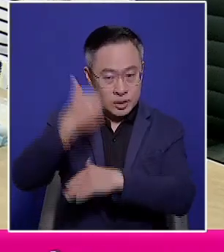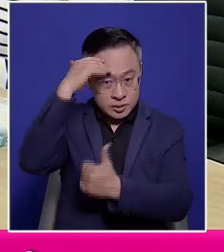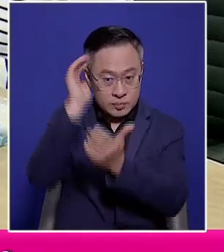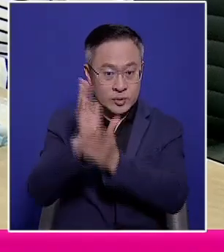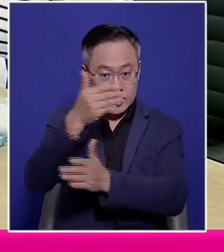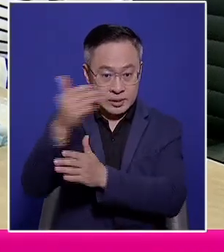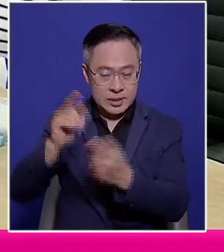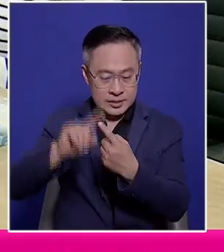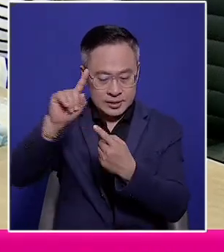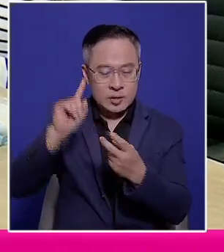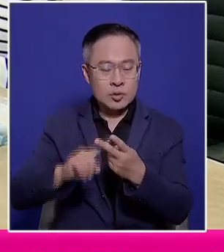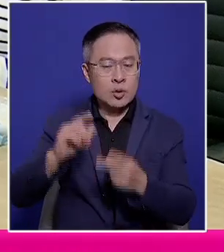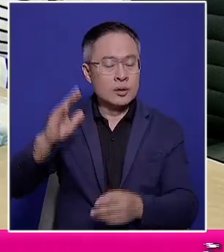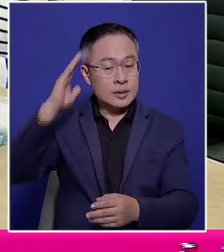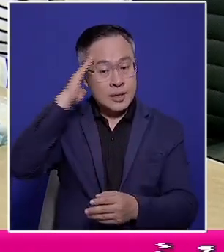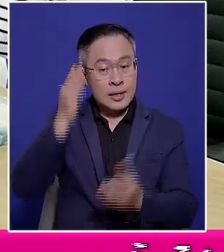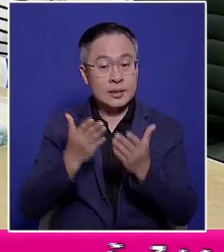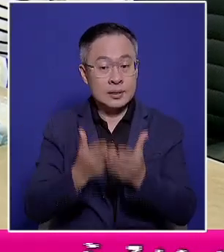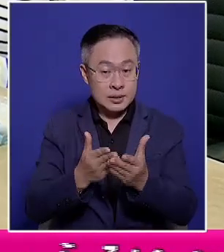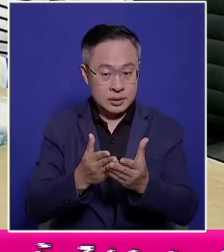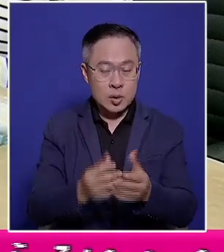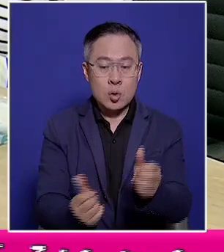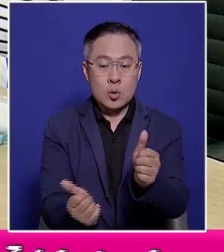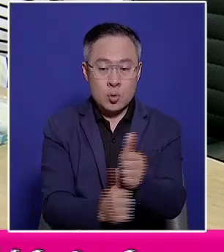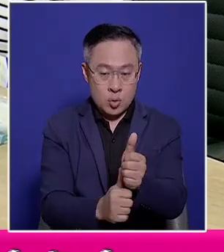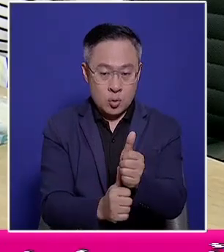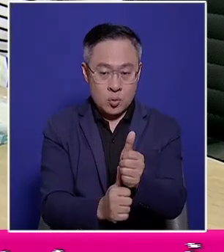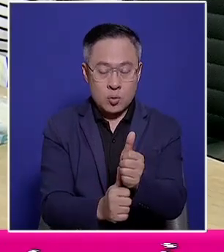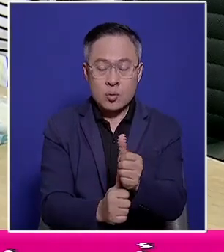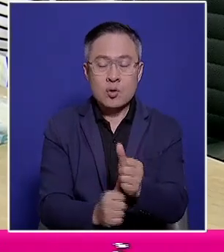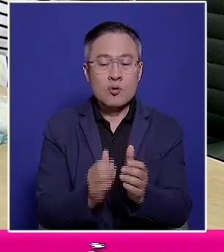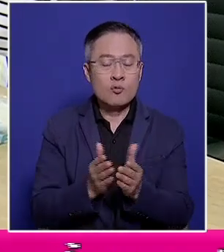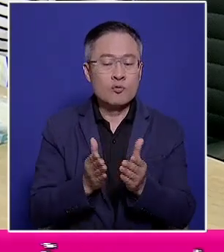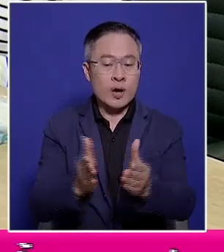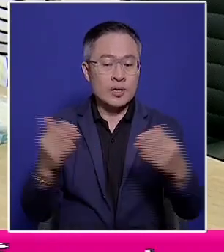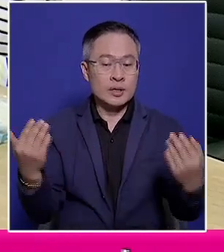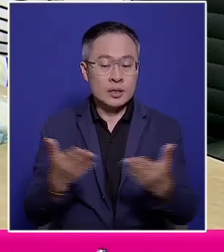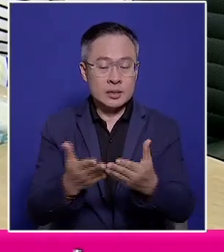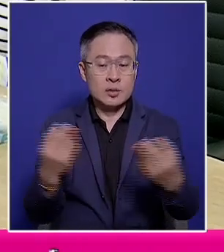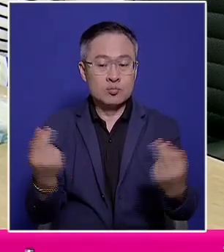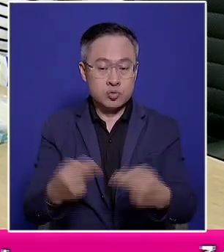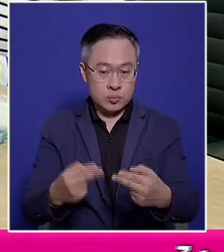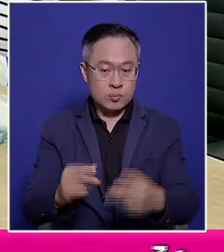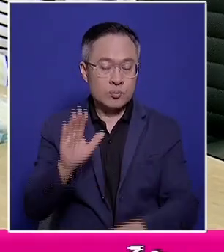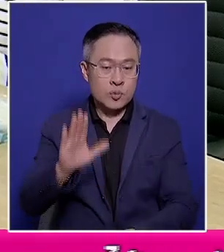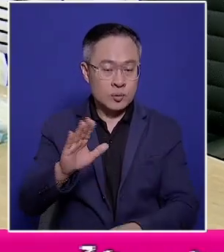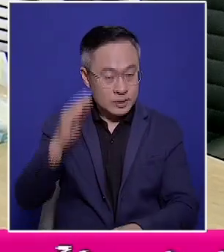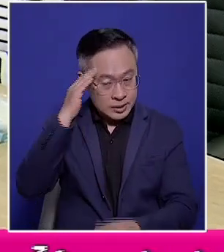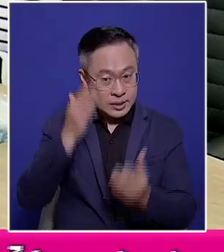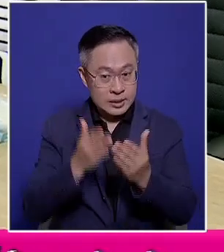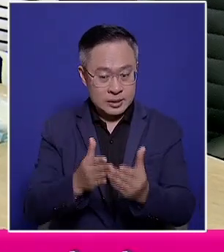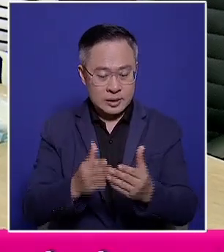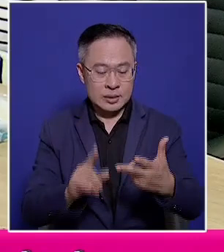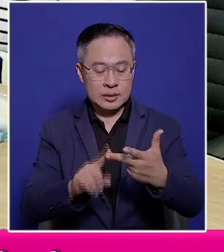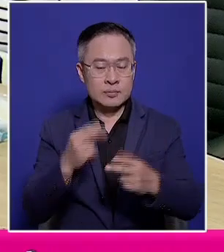าตินาวาเอกชาติชัยปันธระนนทกะรองผู้บัญชาการกองเรือรำน้ำกองเรือยุทธการ